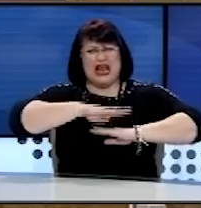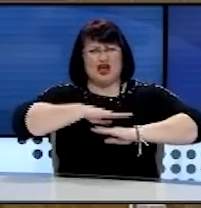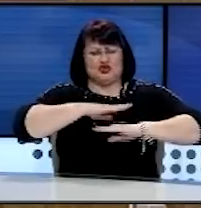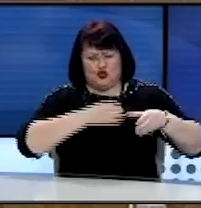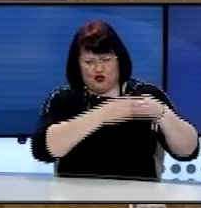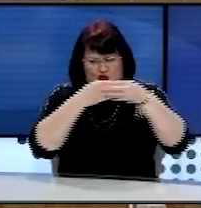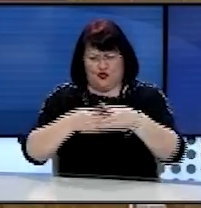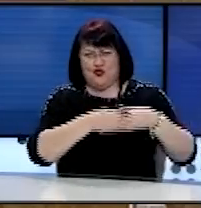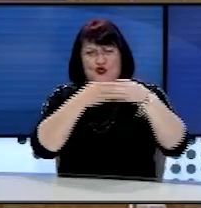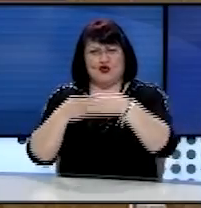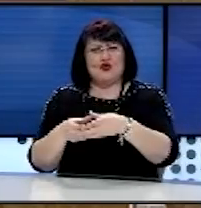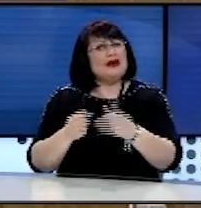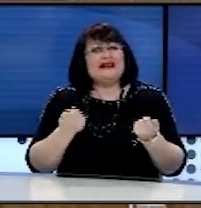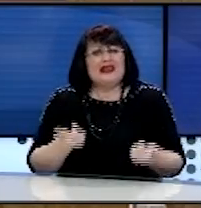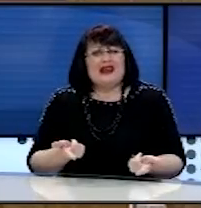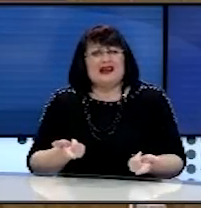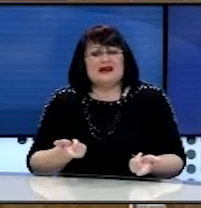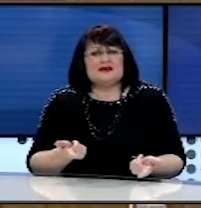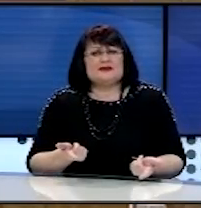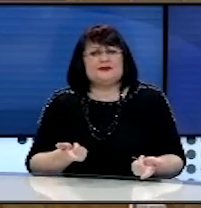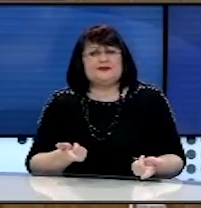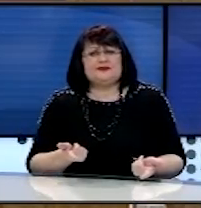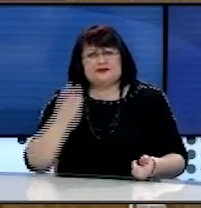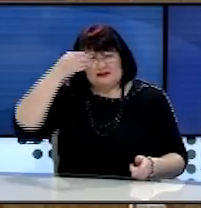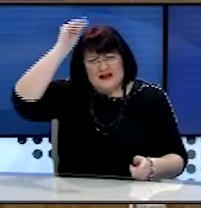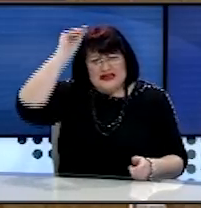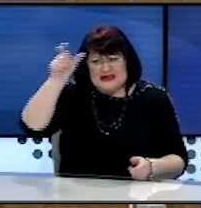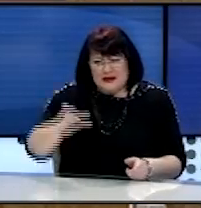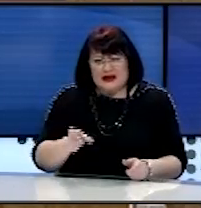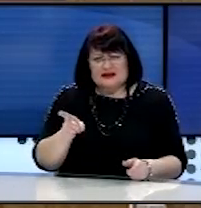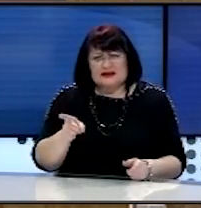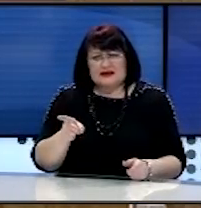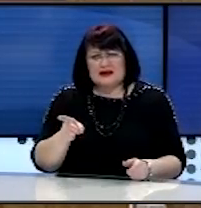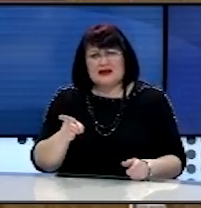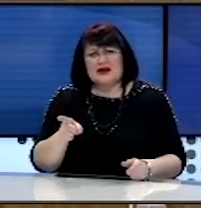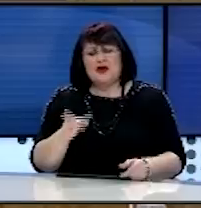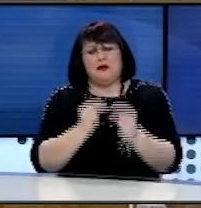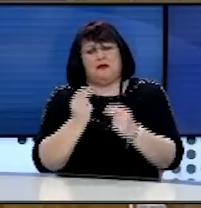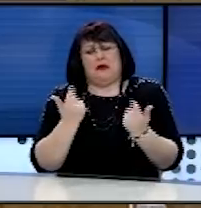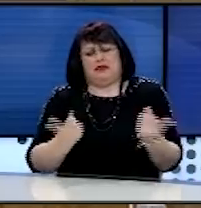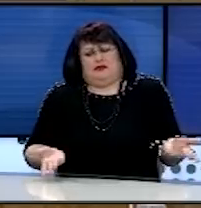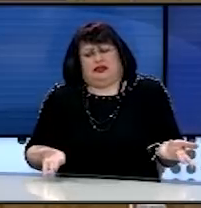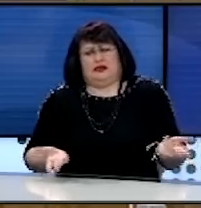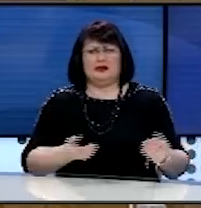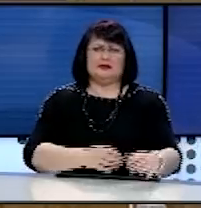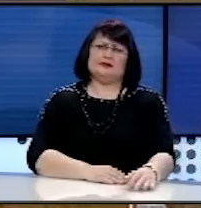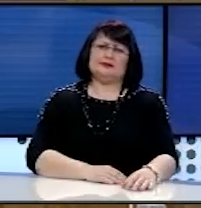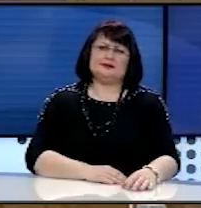στείλουν στρατό, τότε προφανώς για εσάς, για τον κύριο Τσίπρα, δεν θα υπάρχει και κανένα πρόβλημα.